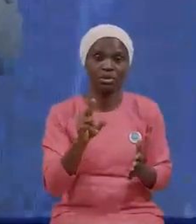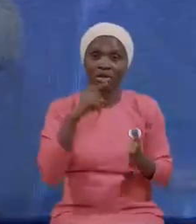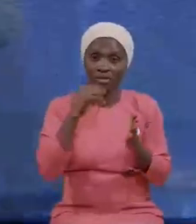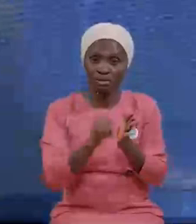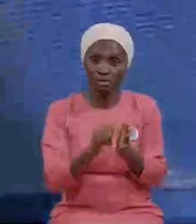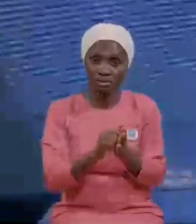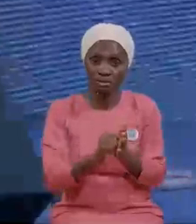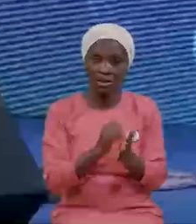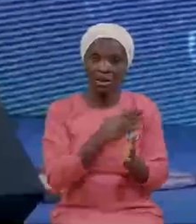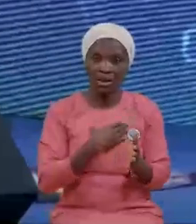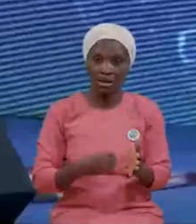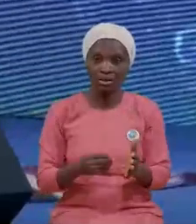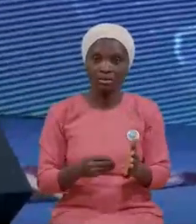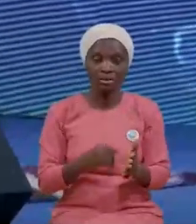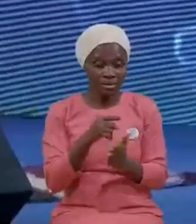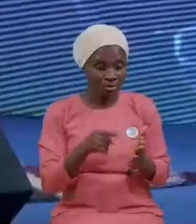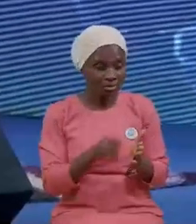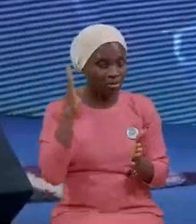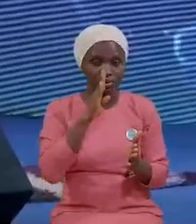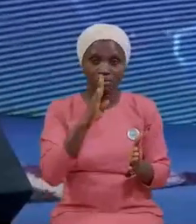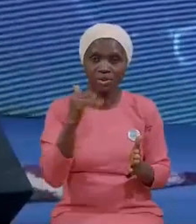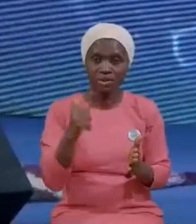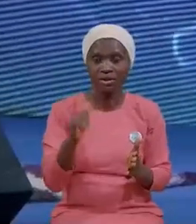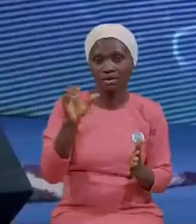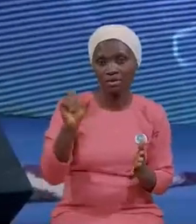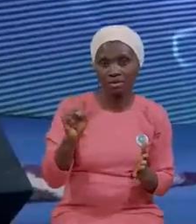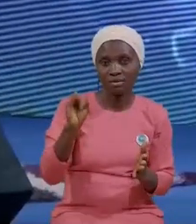et voici à quel signe vous le reconnaîtrez.